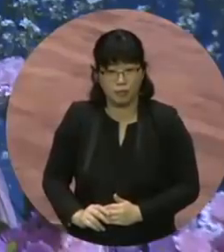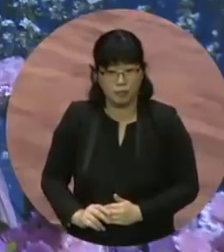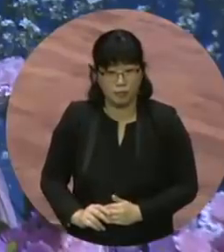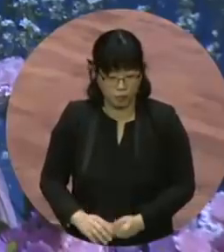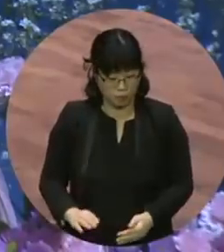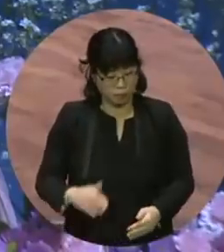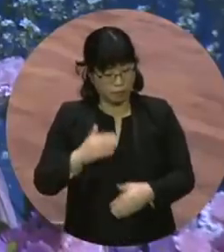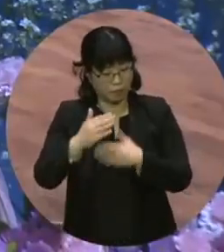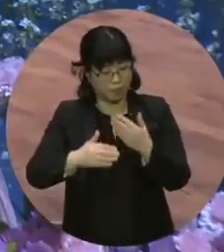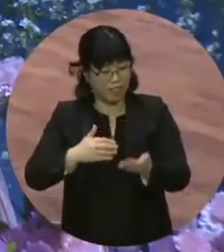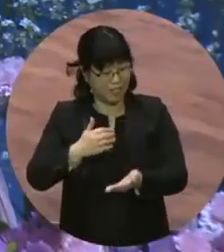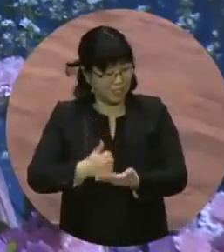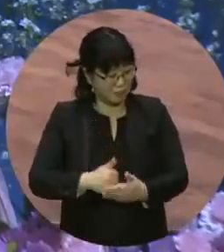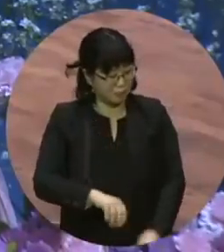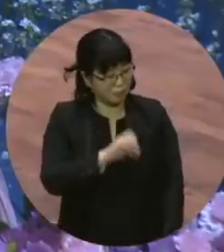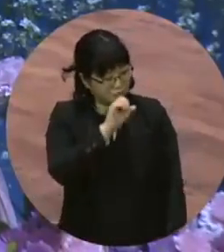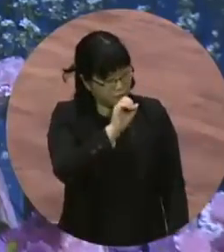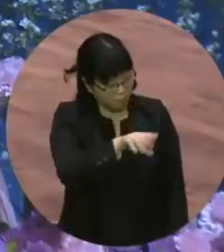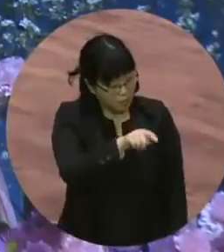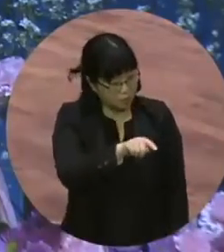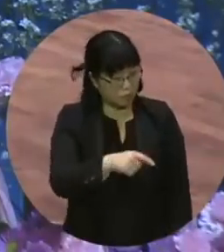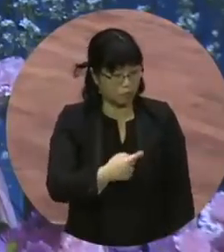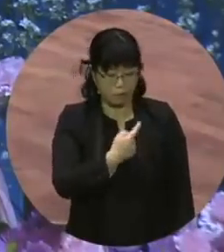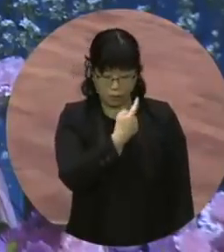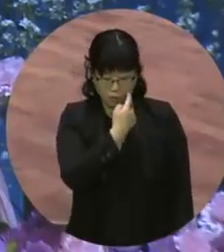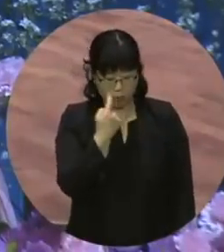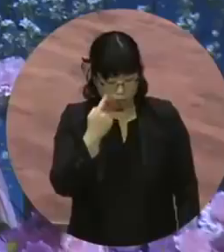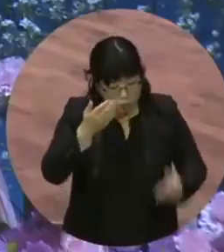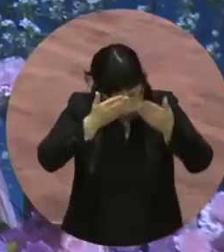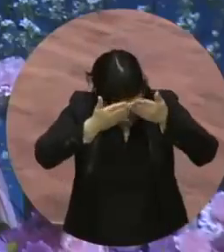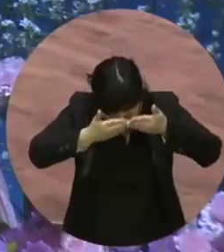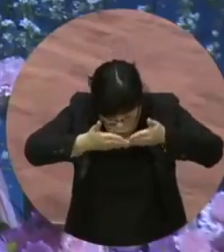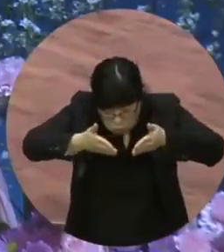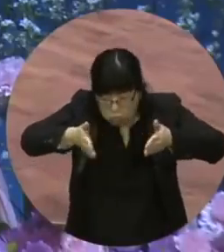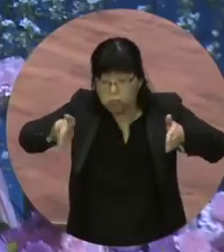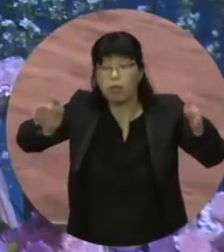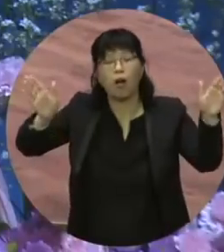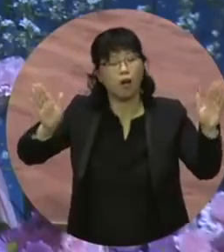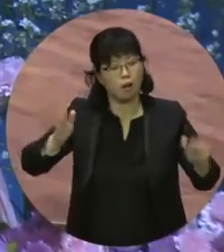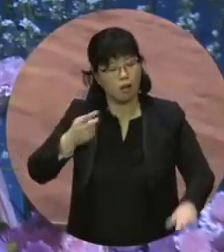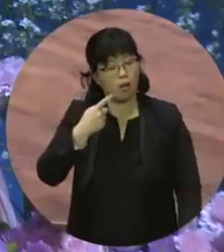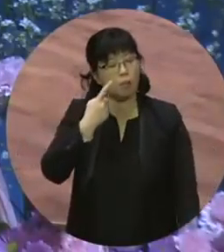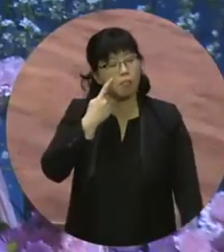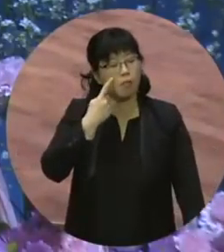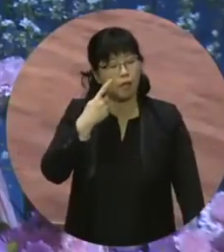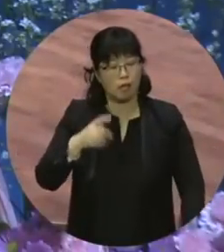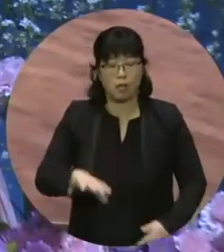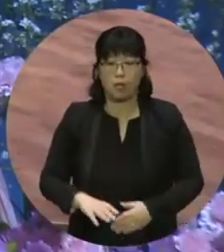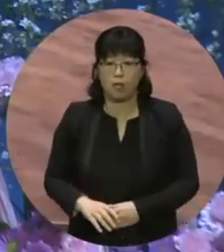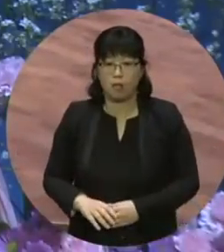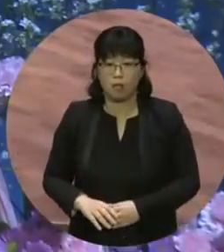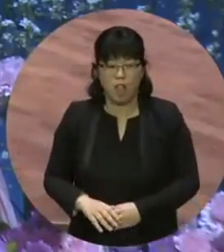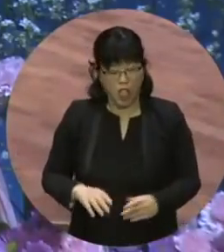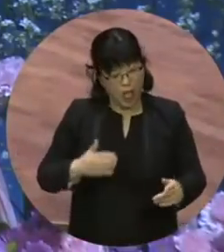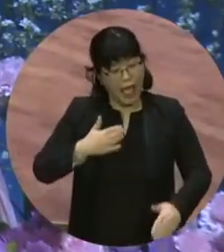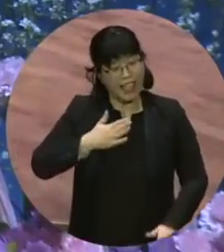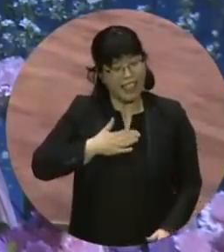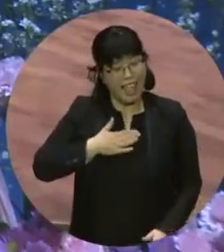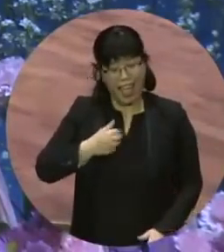생각을 확 지금 열고 있습니다. 너가 지금 번성의 축복, 너 아들 이 정도가